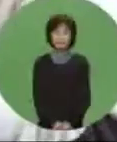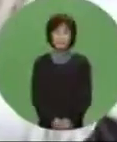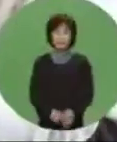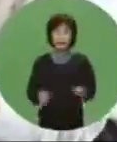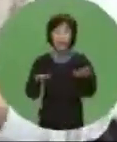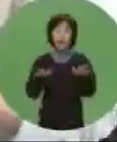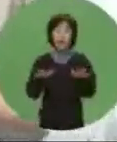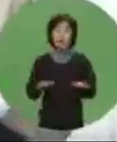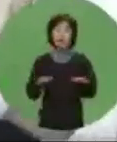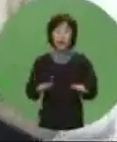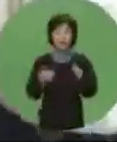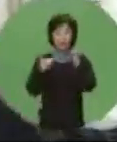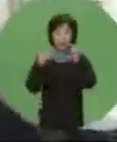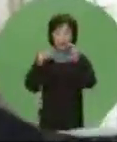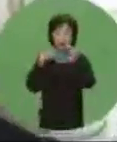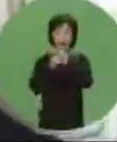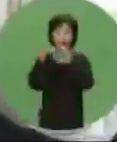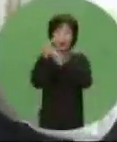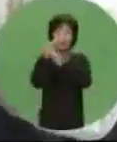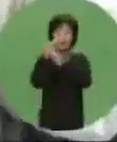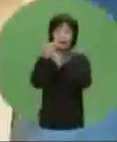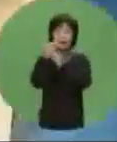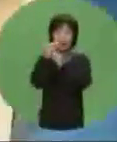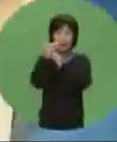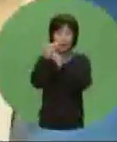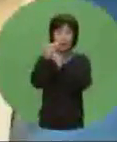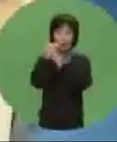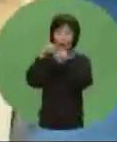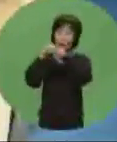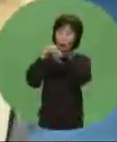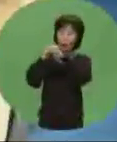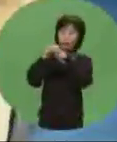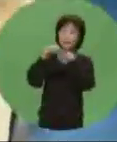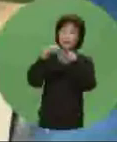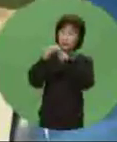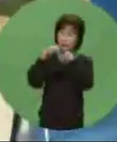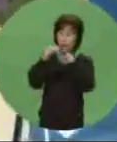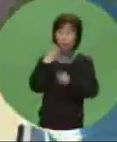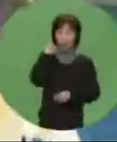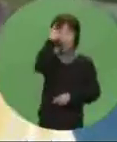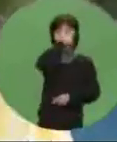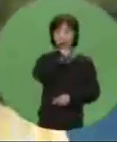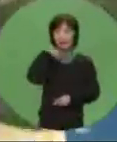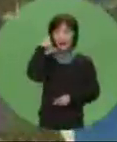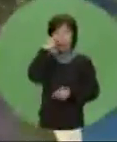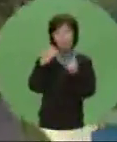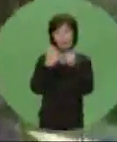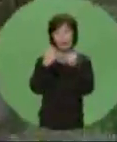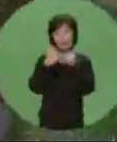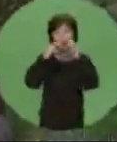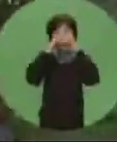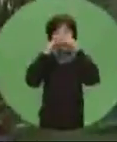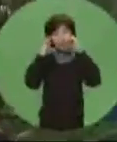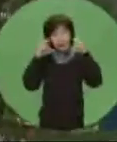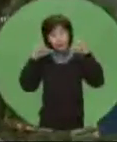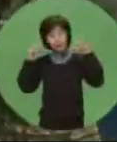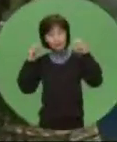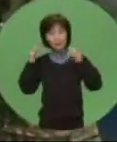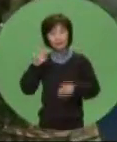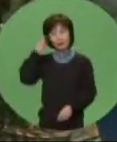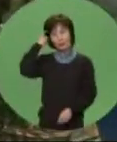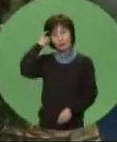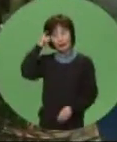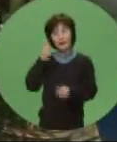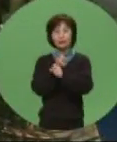今回の門松作りで使われた竹は、節の部分を顔に見立てて笑っているように見えるという工夫も